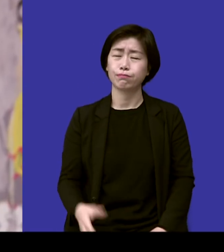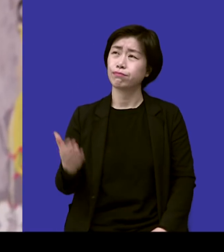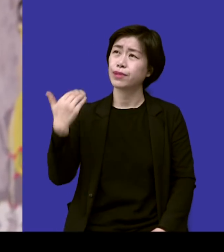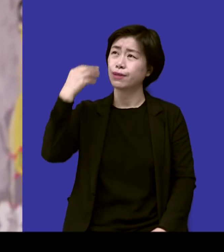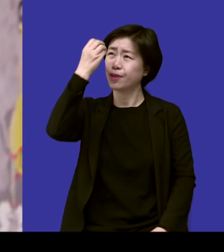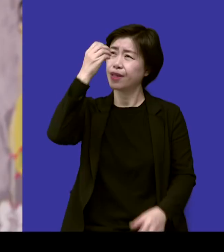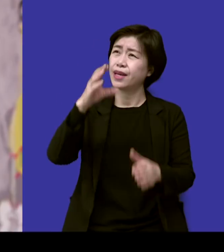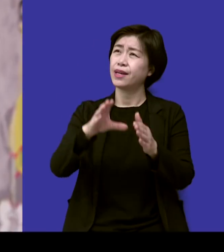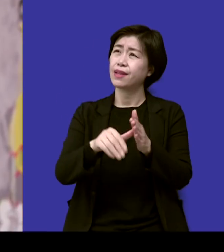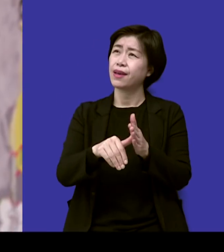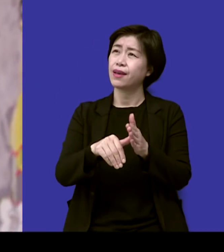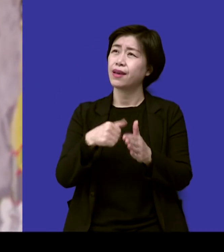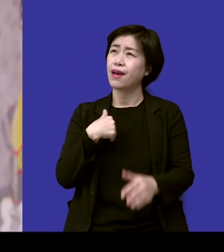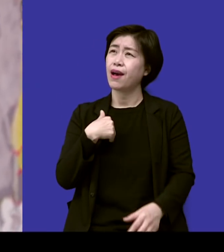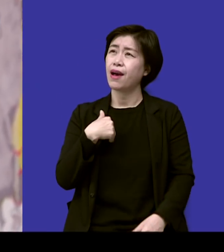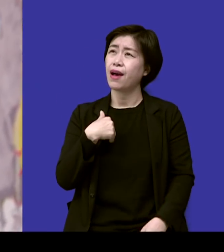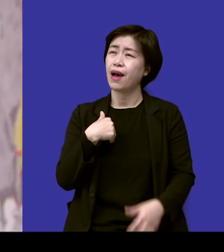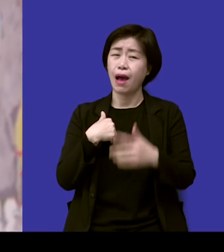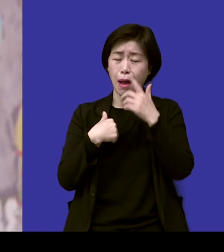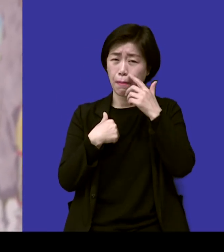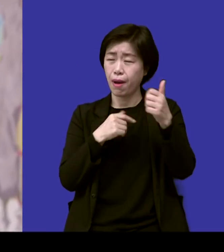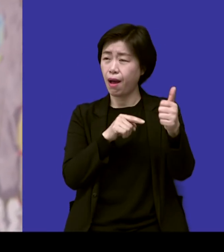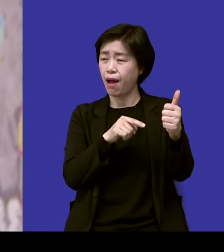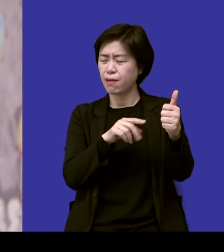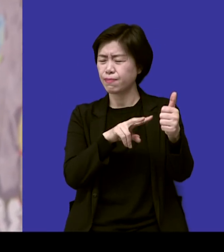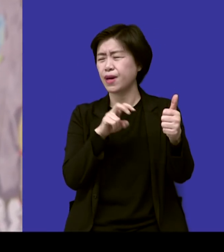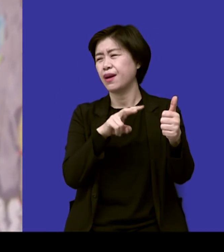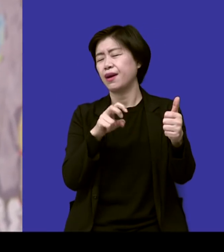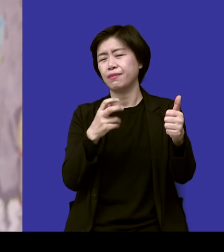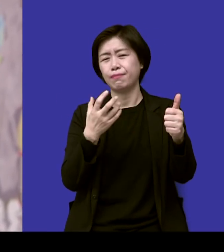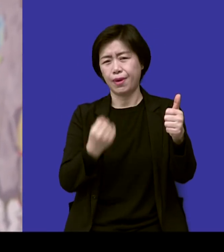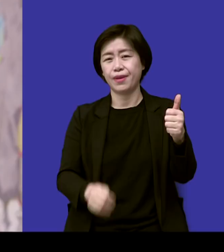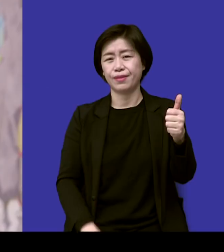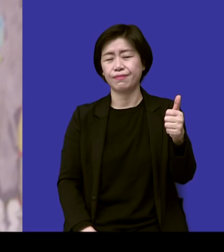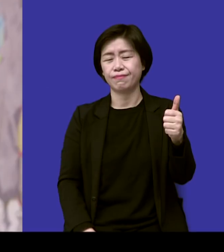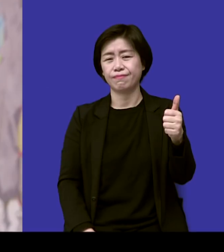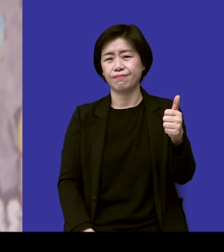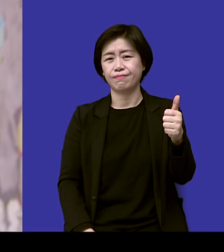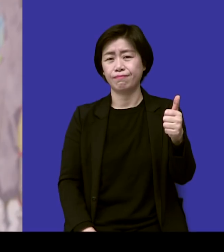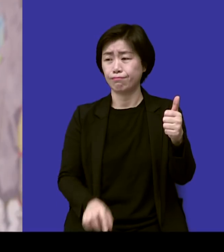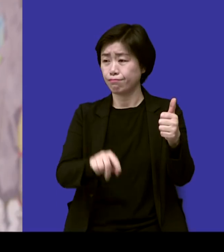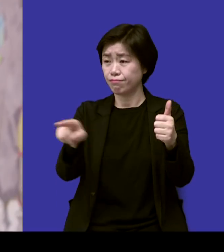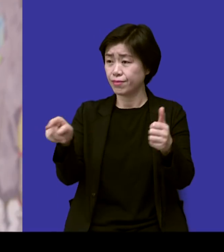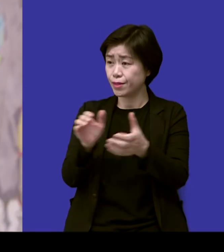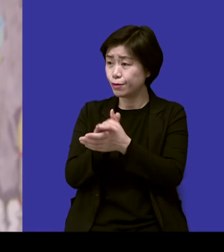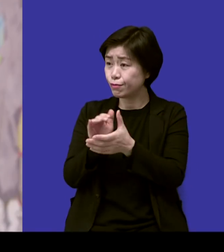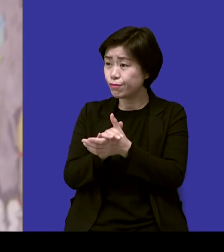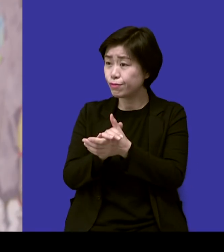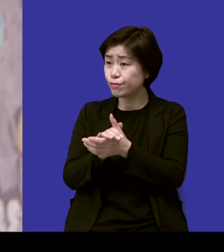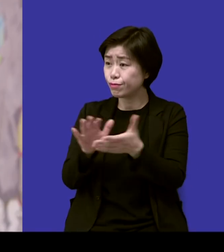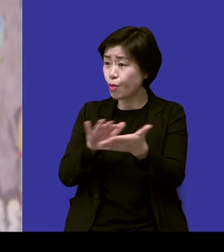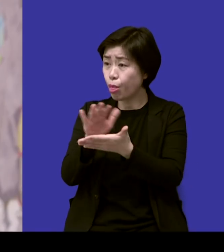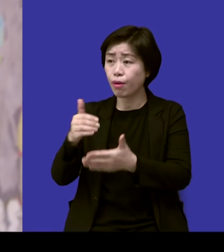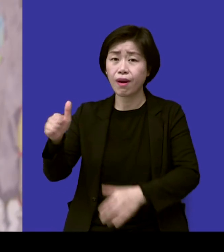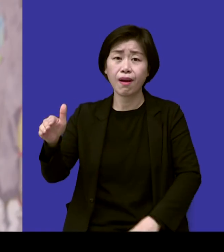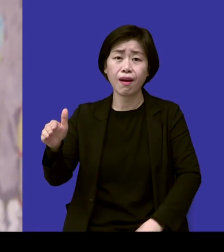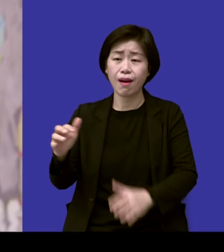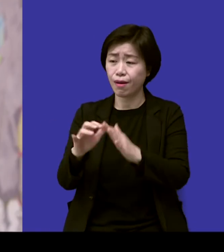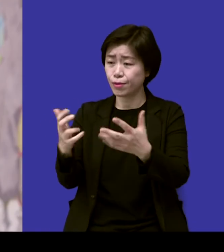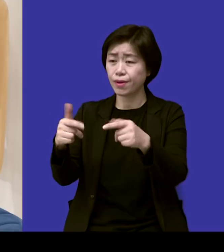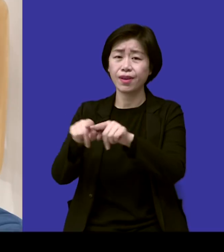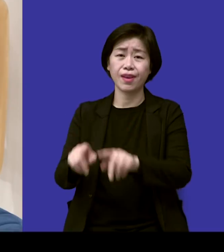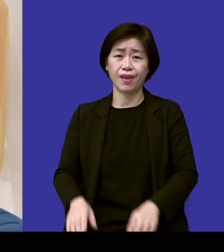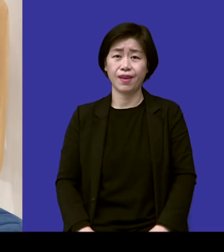생각해보면 아빠가 되게 미웠죠. 남들은 막 이렇게 그럴 수 있어요. 놀러도 가고 심지어 네네. 애들이 막 고등학생